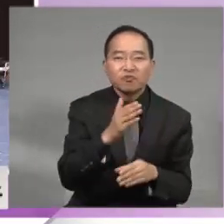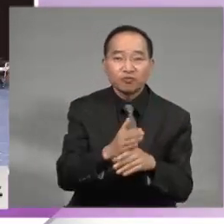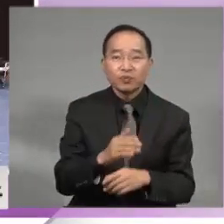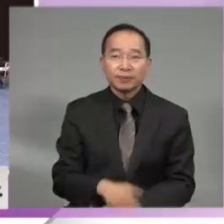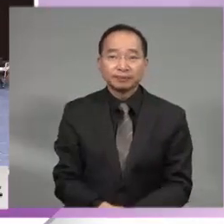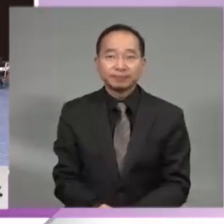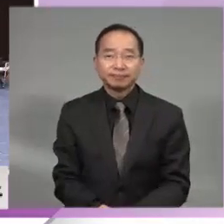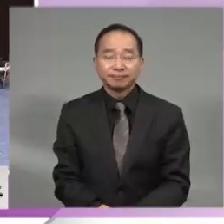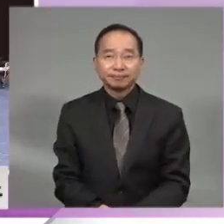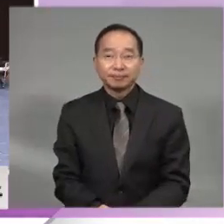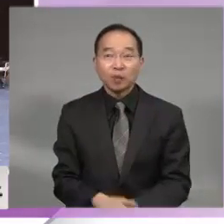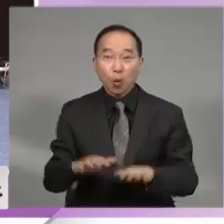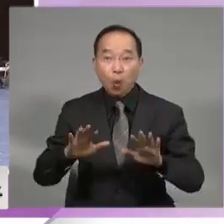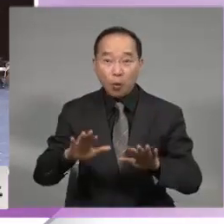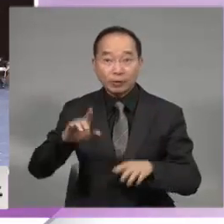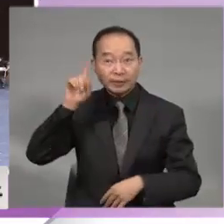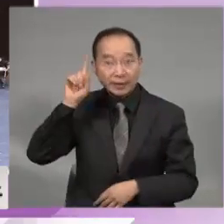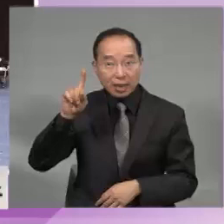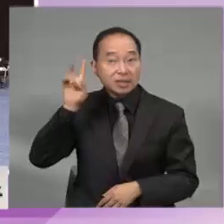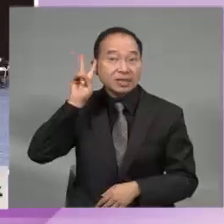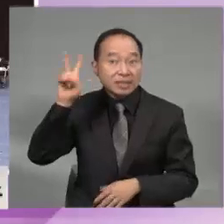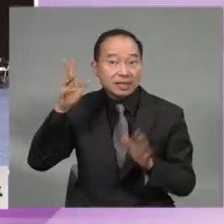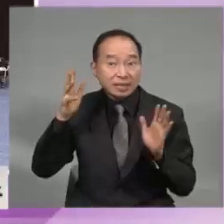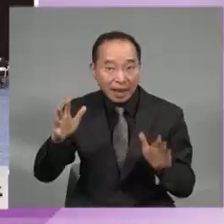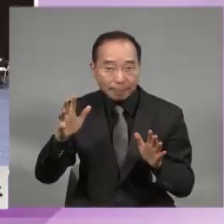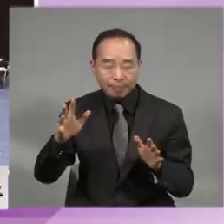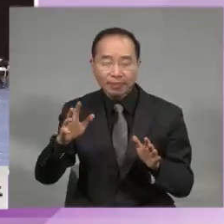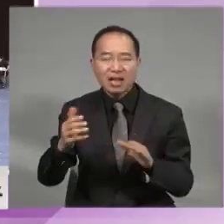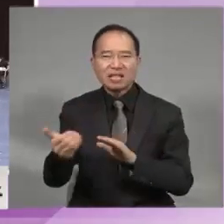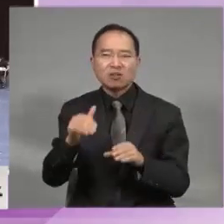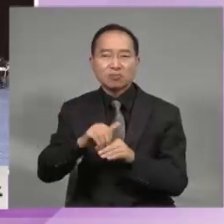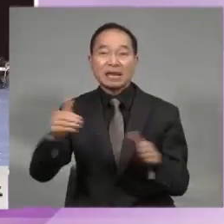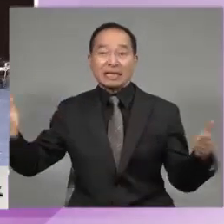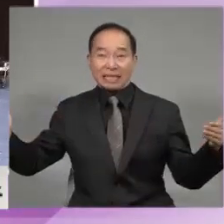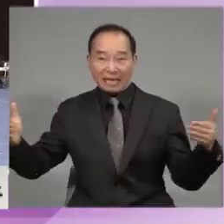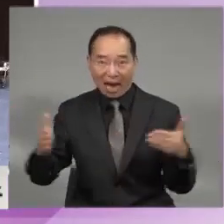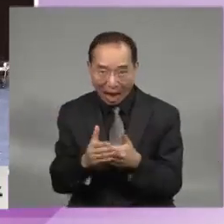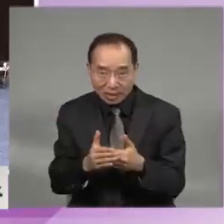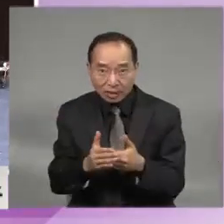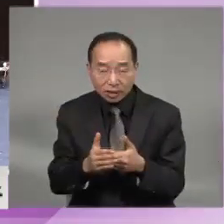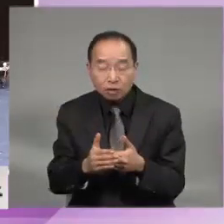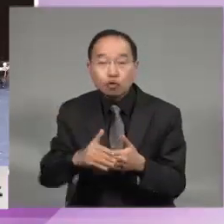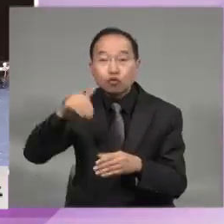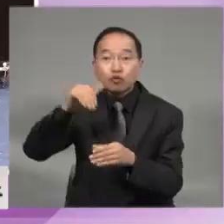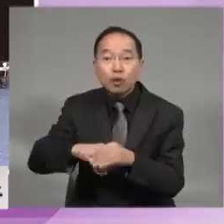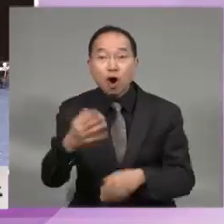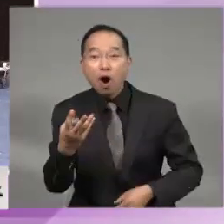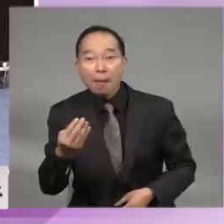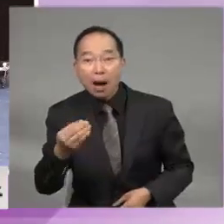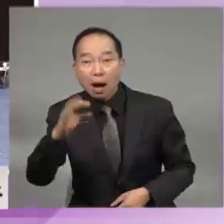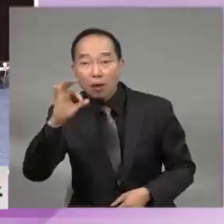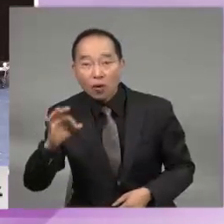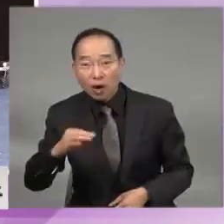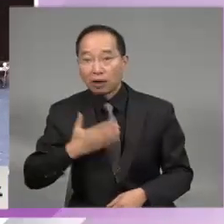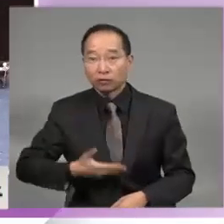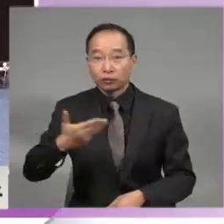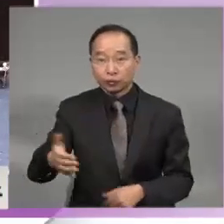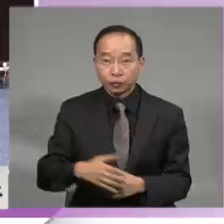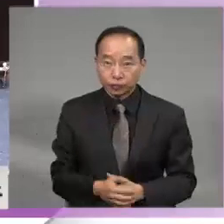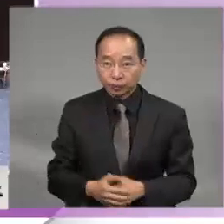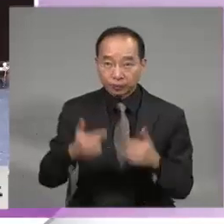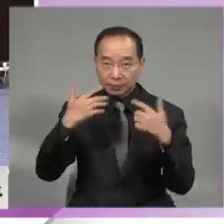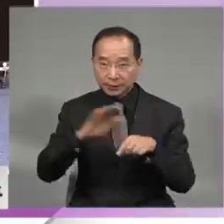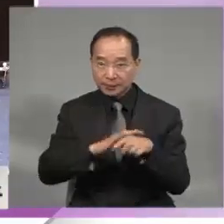네. 자, 오늘과 내일 사전투표가 끝나는 시간까지 정확한 사전투표율을 역시 전달해 드릴 예정이니까요. 채널